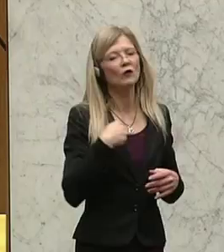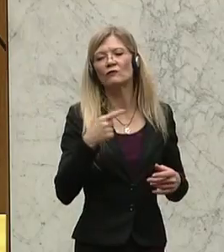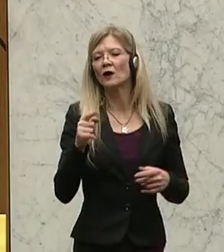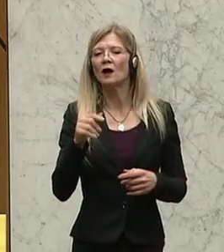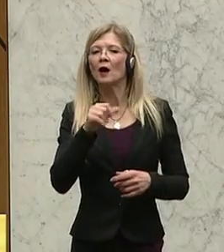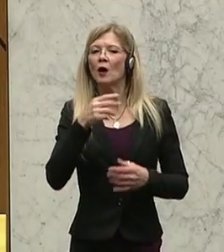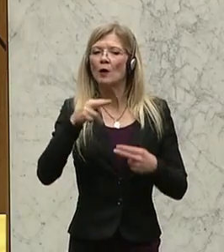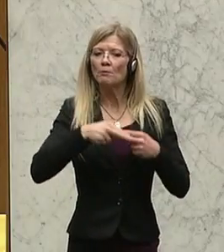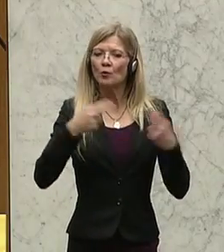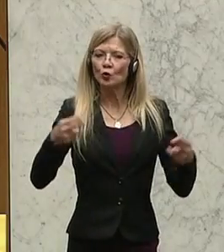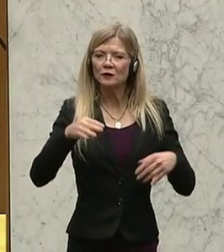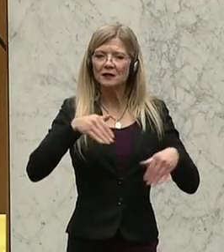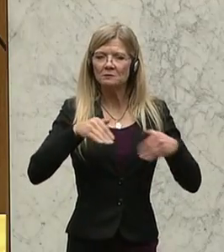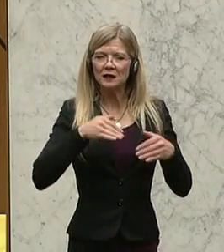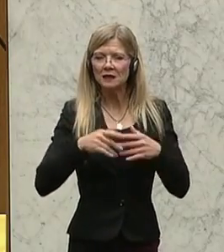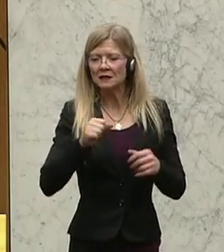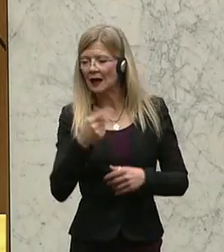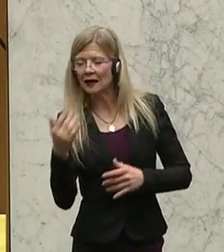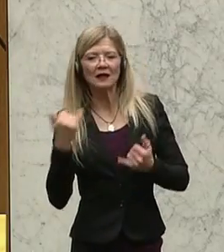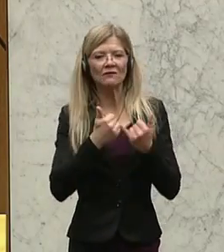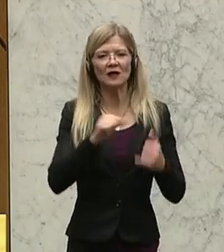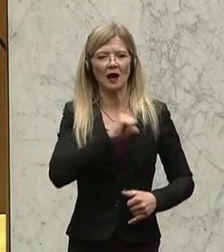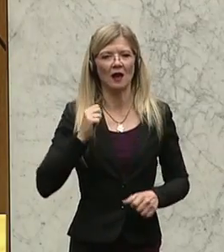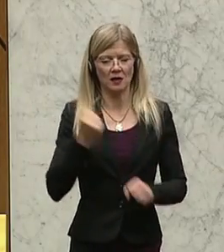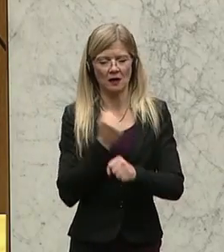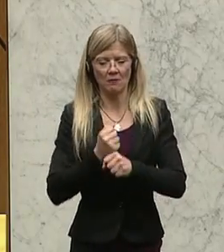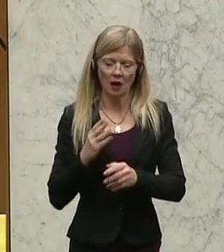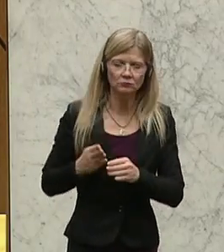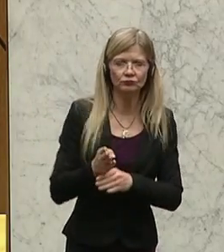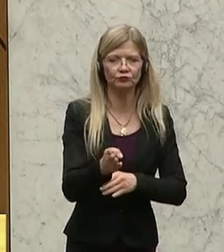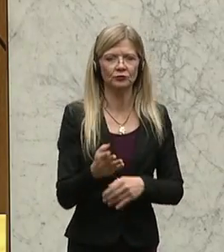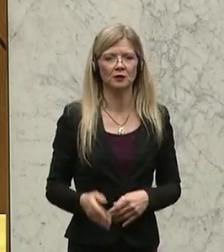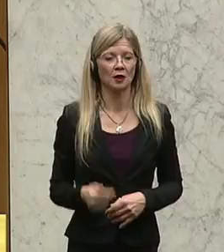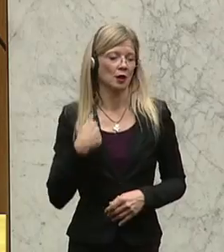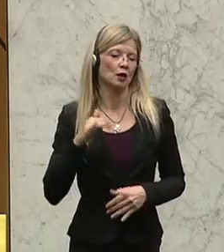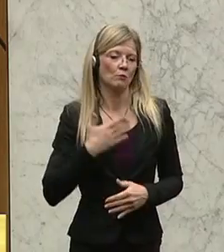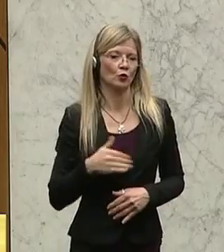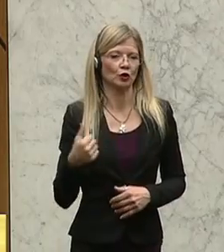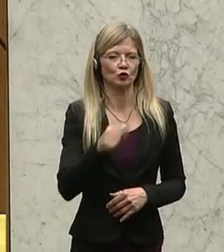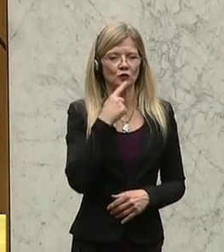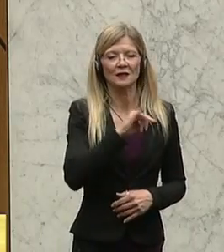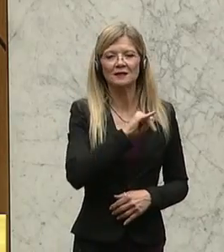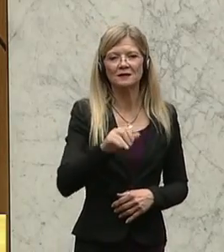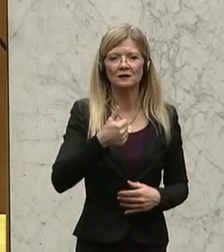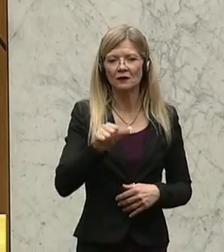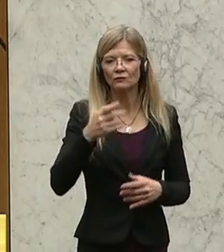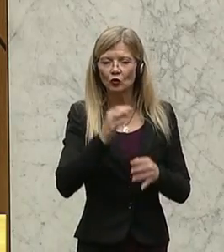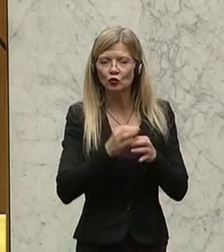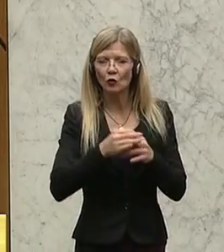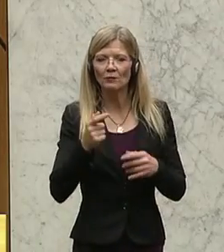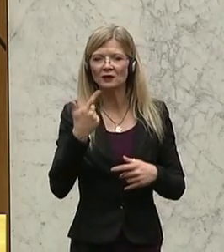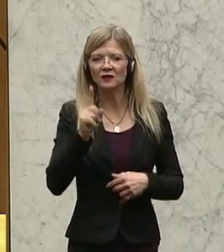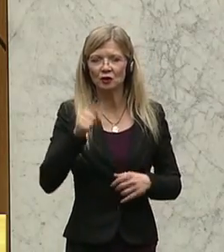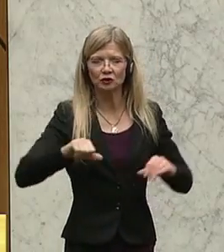betrifft, möchte ich Folgendes festhalten. Seit dem 18. Oktober 2016 gibt es bezüglich der Zustimmung zu